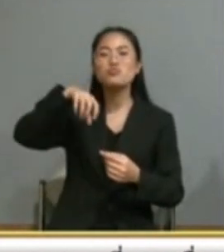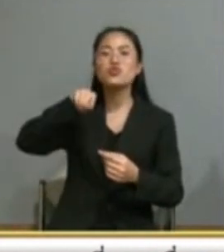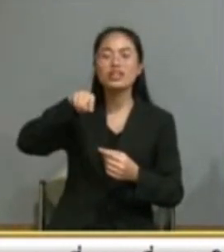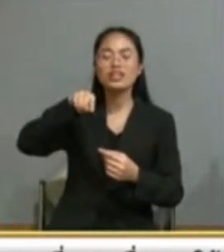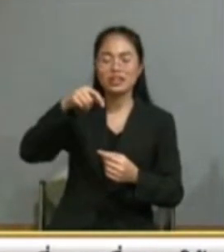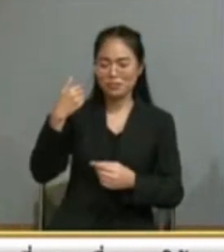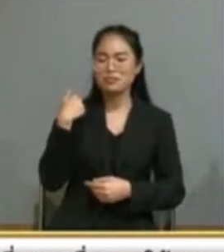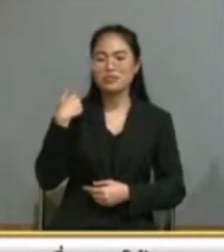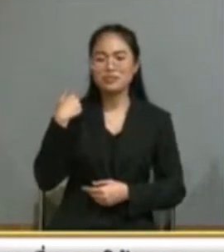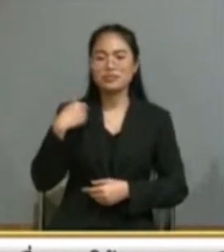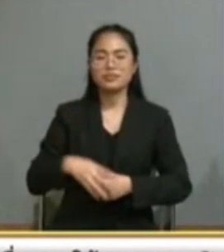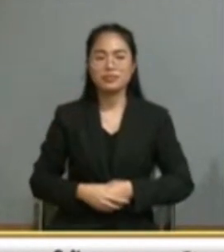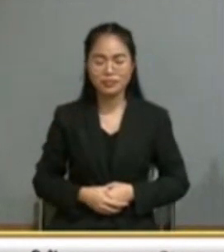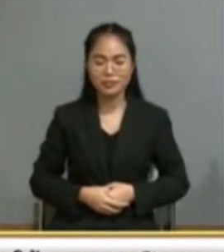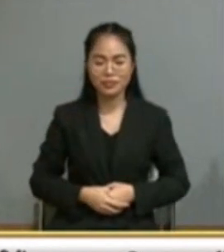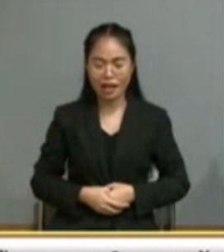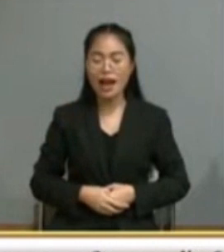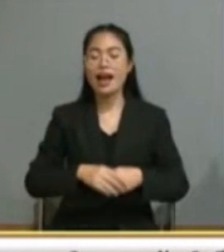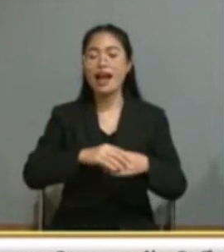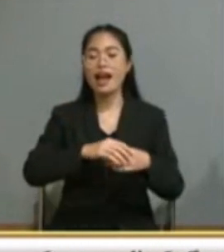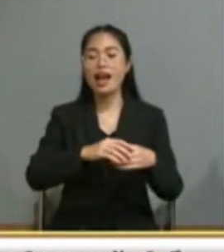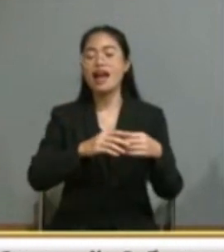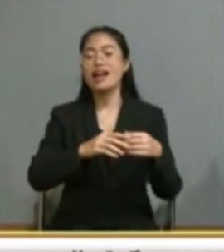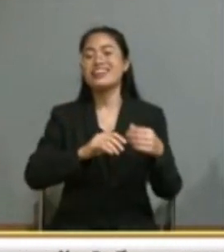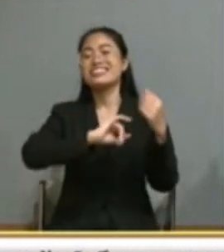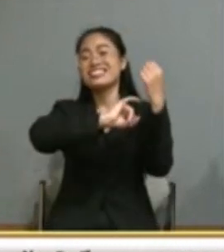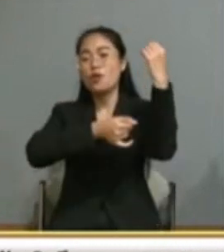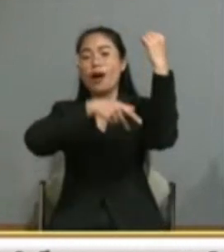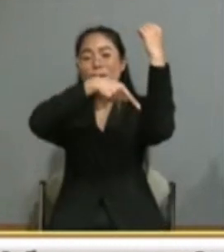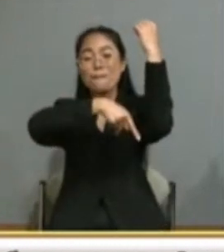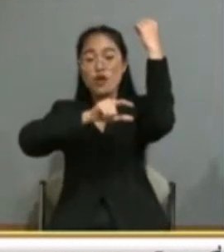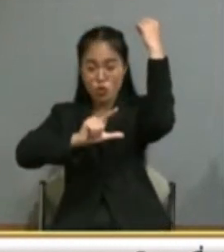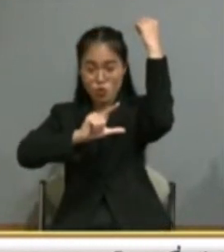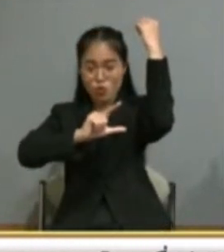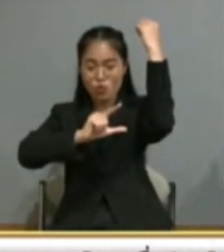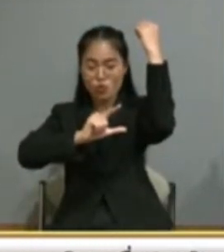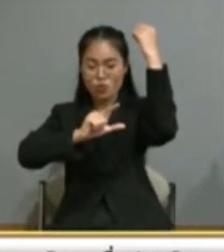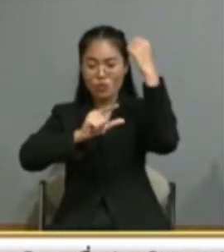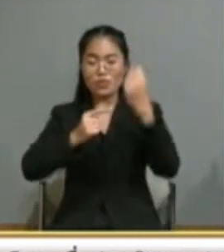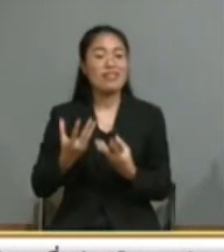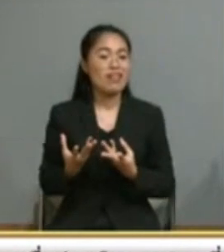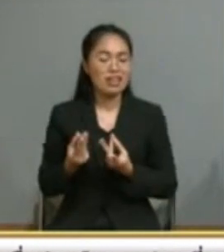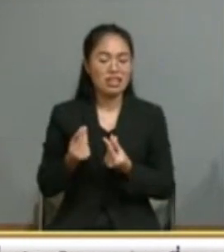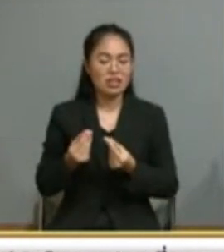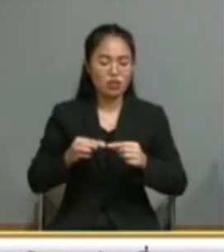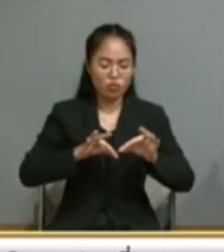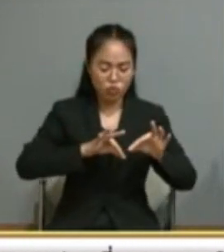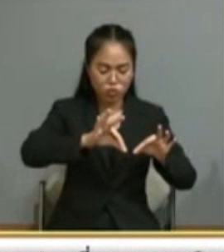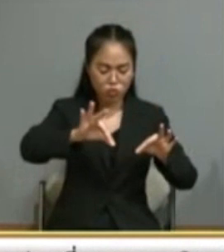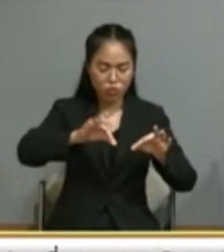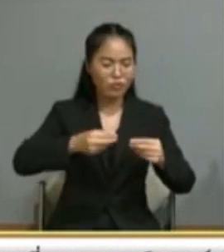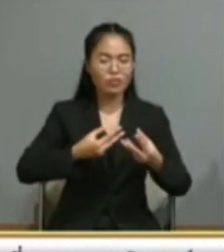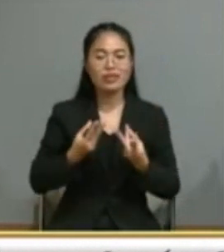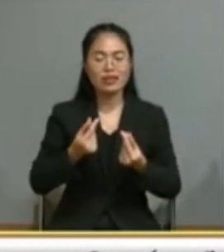ขอนุญาตนำเรีนข้อมูล โดยภาพรวมของจัหวดพัฒลุงพัฒลุงมีพื้นที่ทั้งสิ้น 3,4